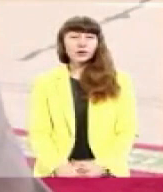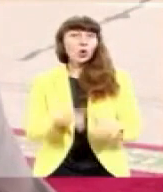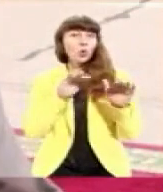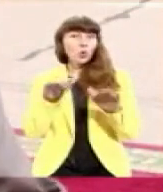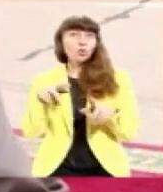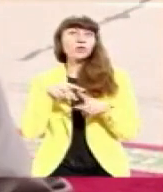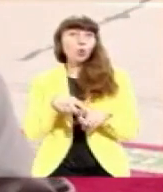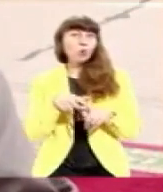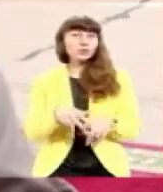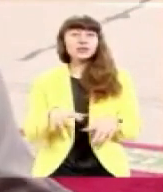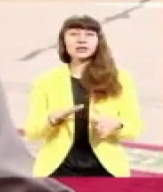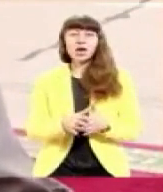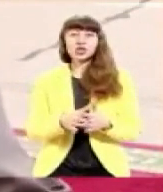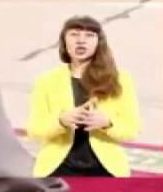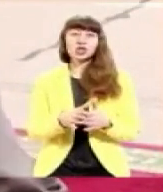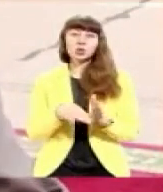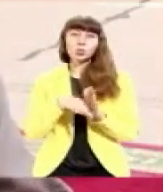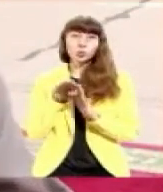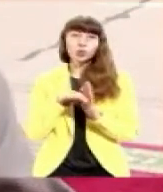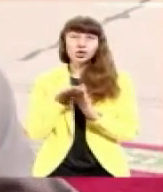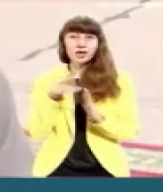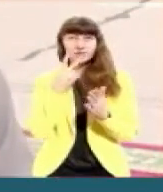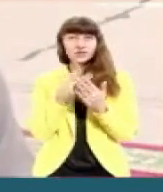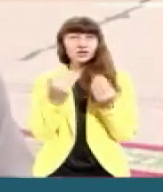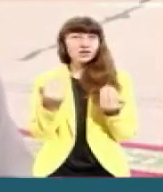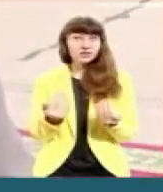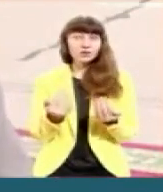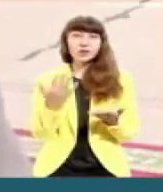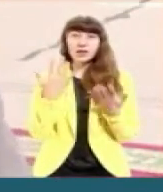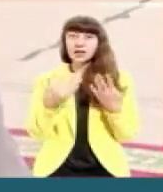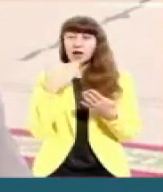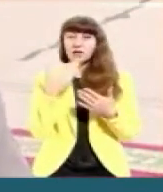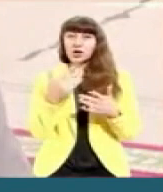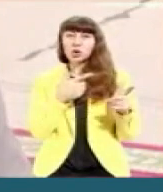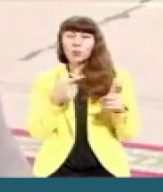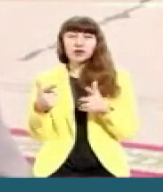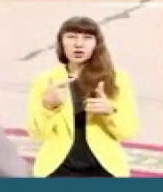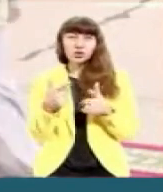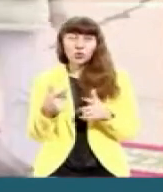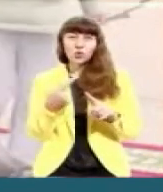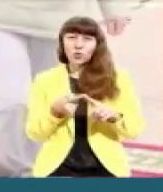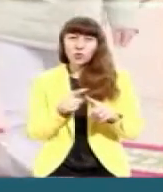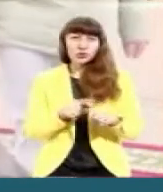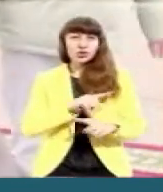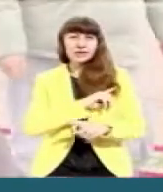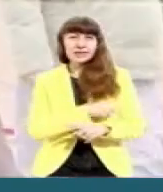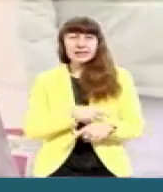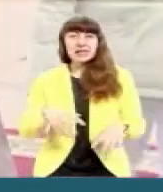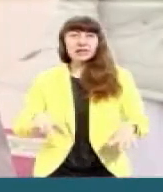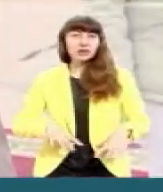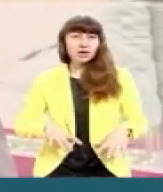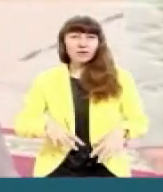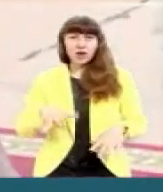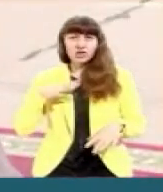Уровень конных скачек растет. Сегодня это отчетливо видно. Если говорить об уровне подготовки, то я вижу очень сильных лошадей.